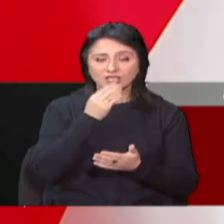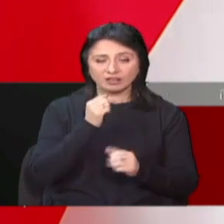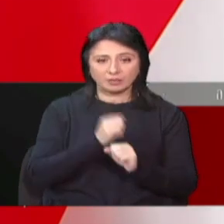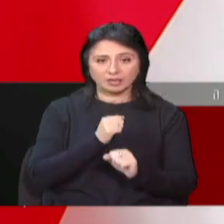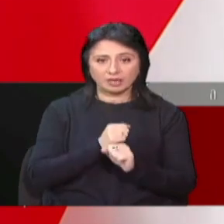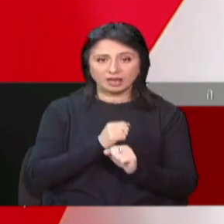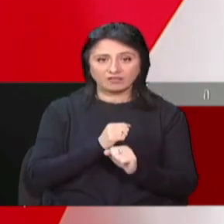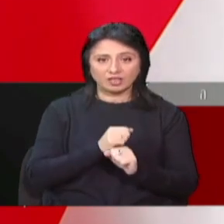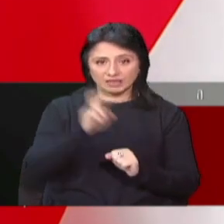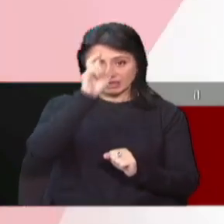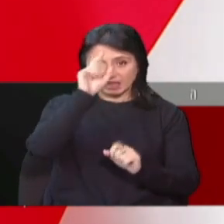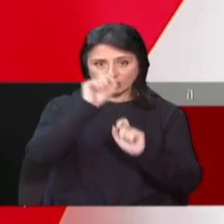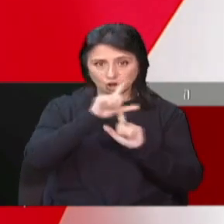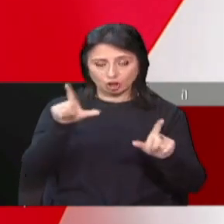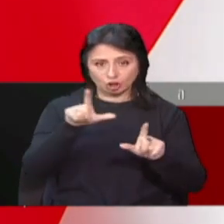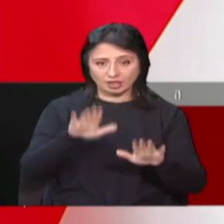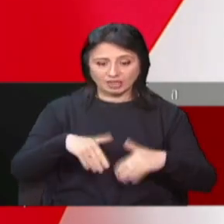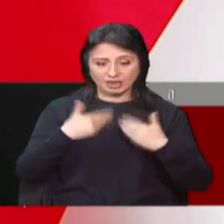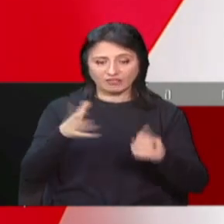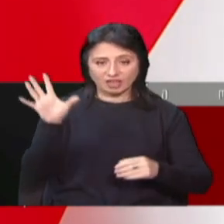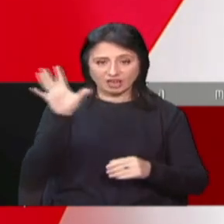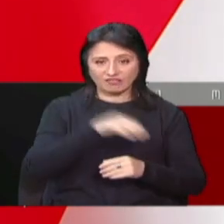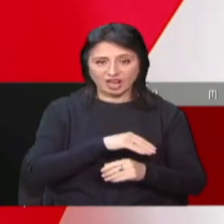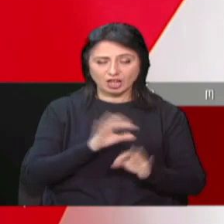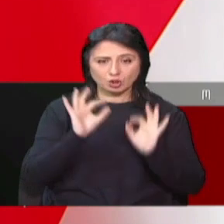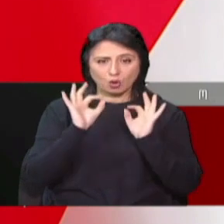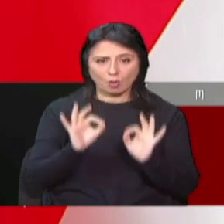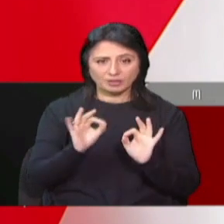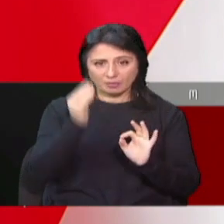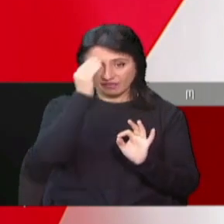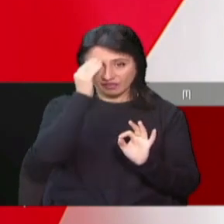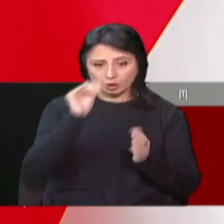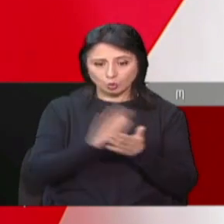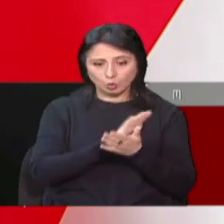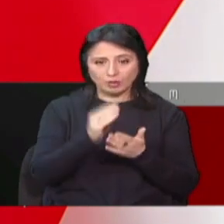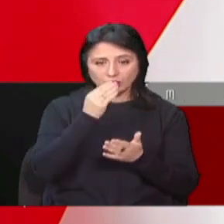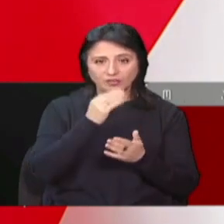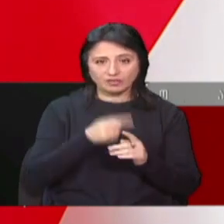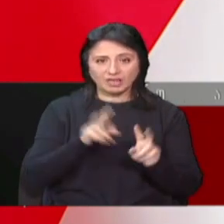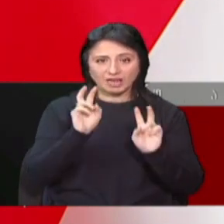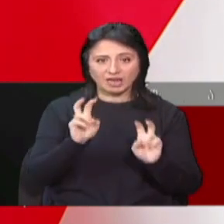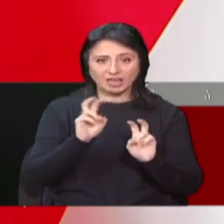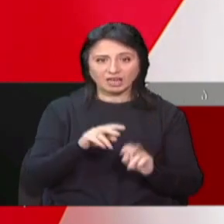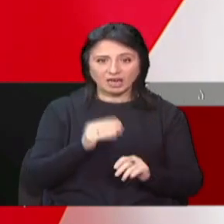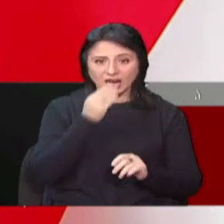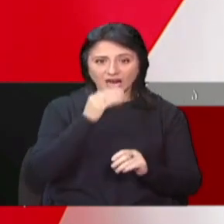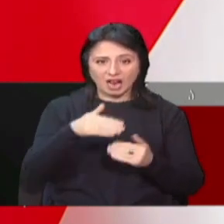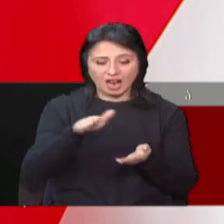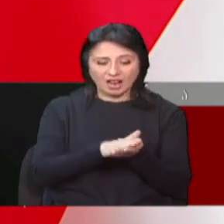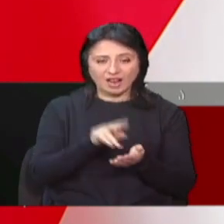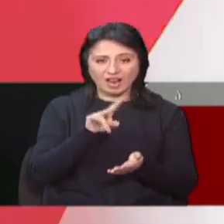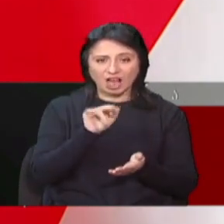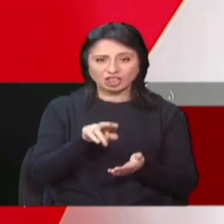დანერგვას საჯარო სკოლებში. ავაზობთ ყველაზე ოპტიმალურ ვარიანტს უფასო კვების. ეს არის ეგრეთ წოდებული ლანჩბოქსები